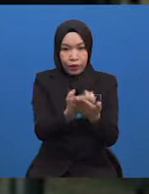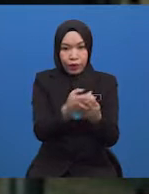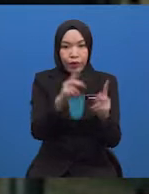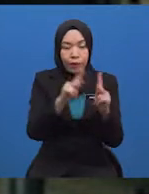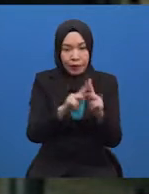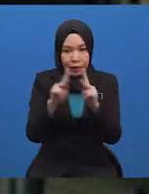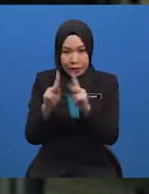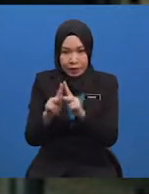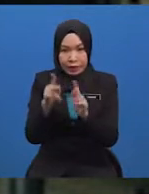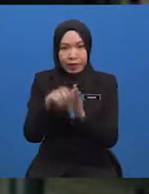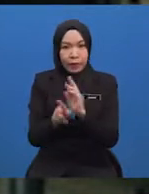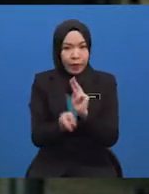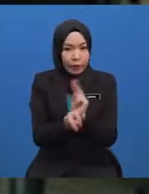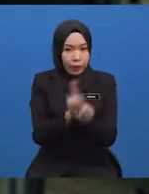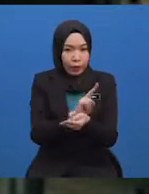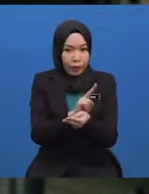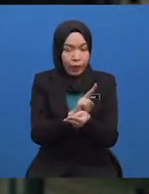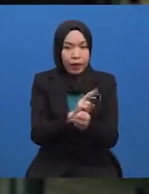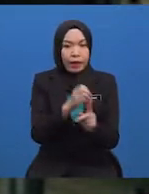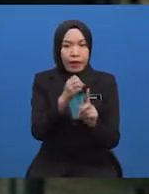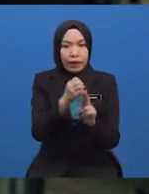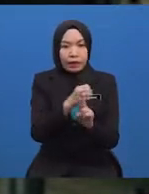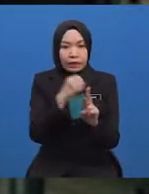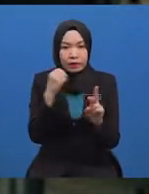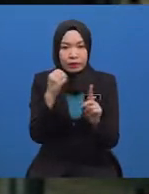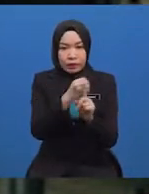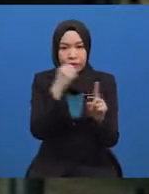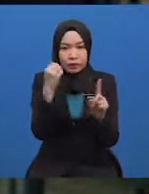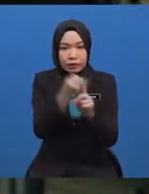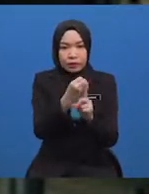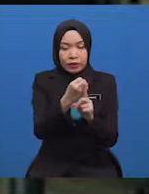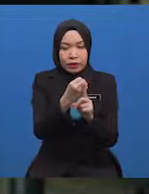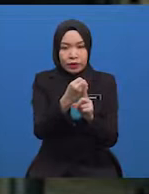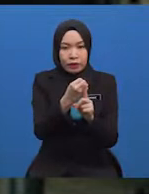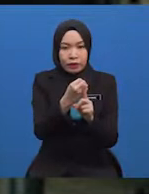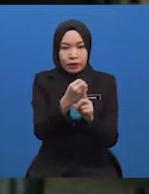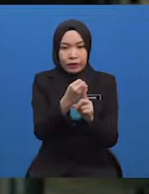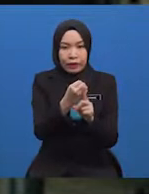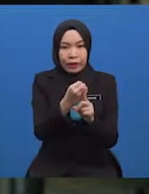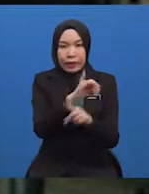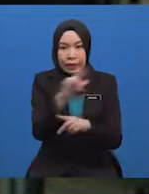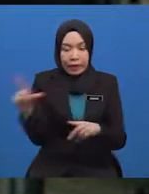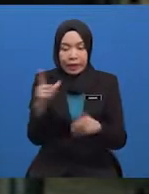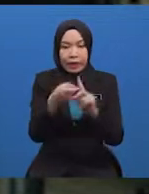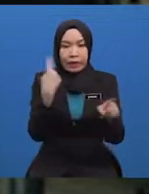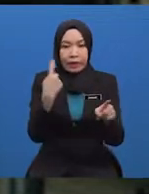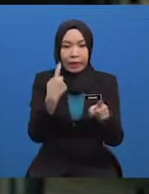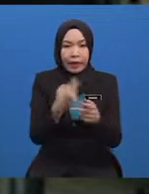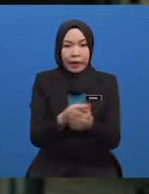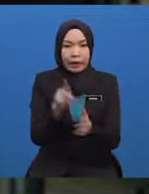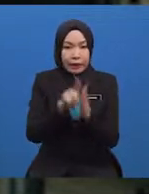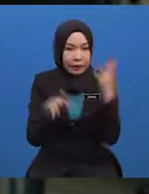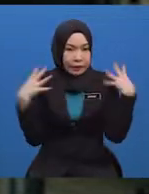Perubahan sosial adalah melalui pendidikan, kesihatan, kemudahan komunikasi dan